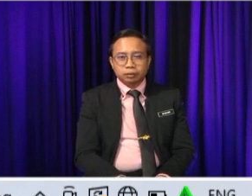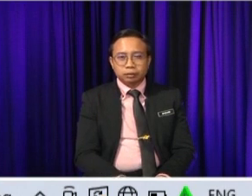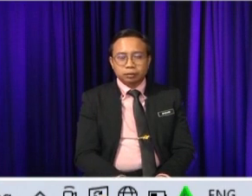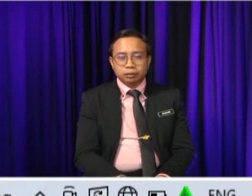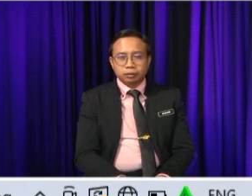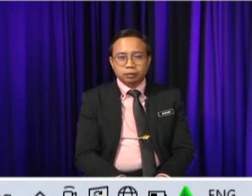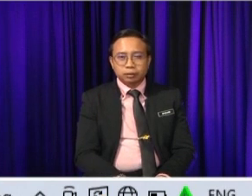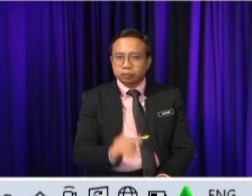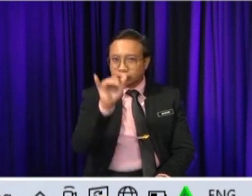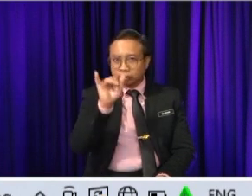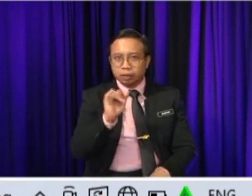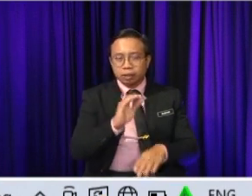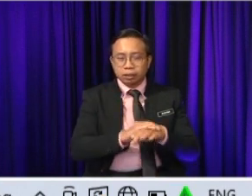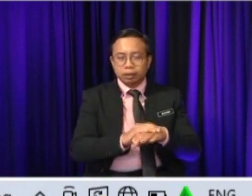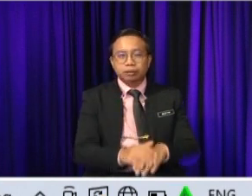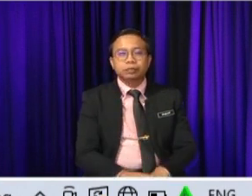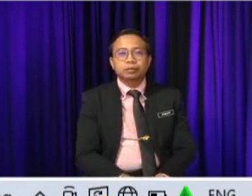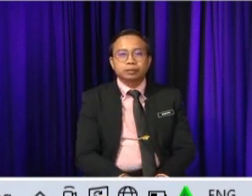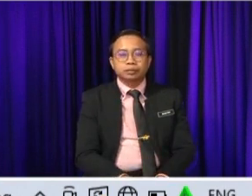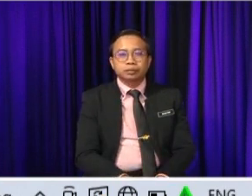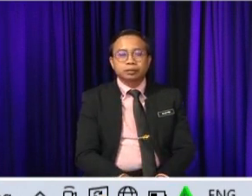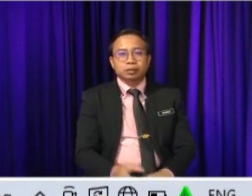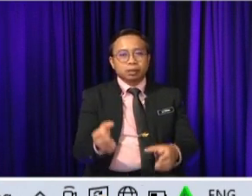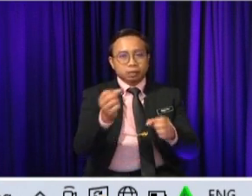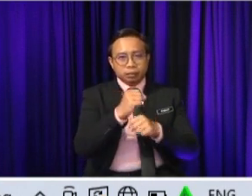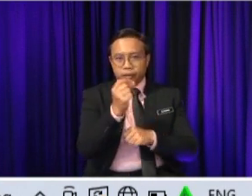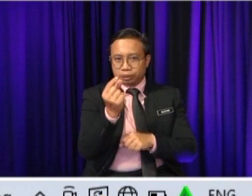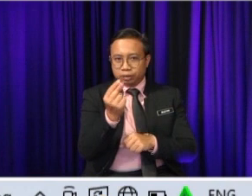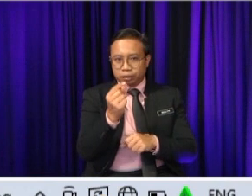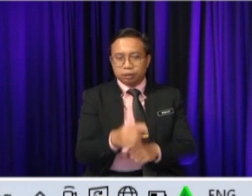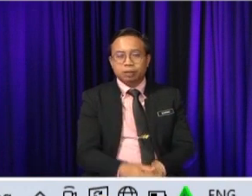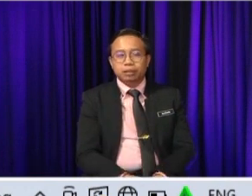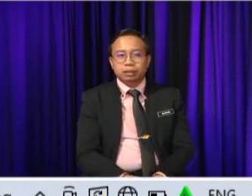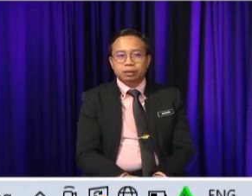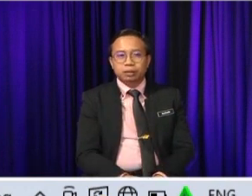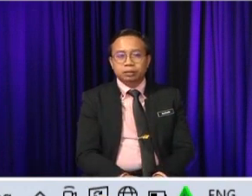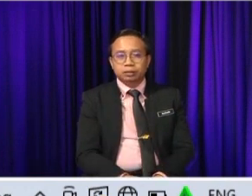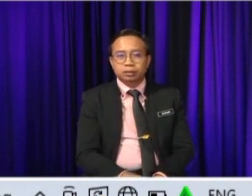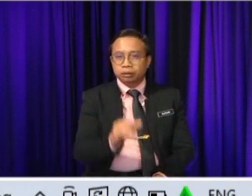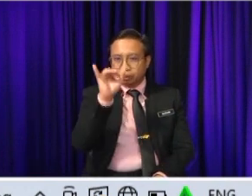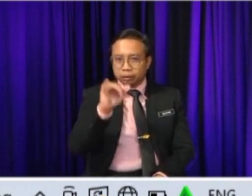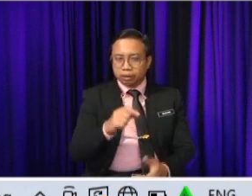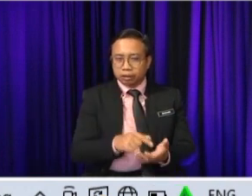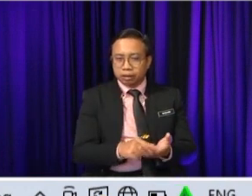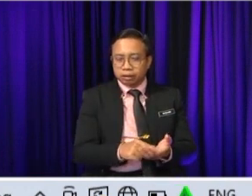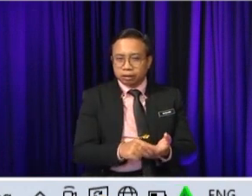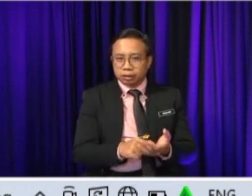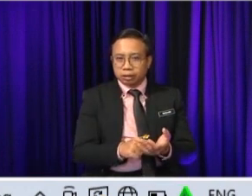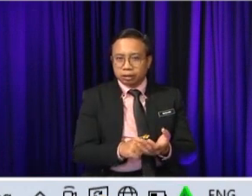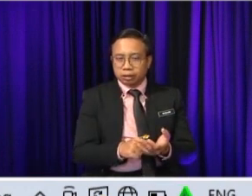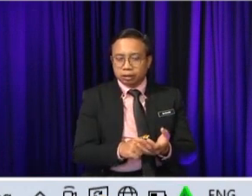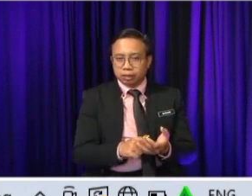kita ambil sini sedikit dan fokus ini yang ini kenapa di jadi terus